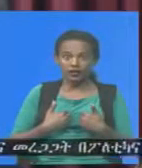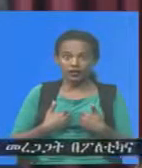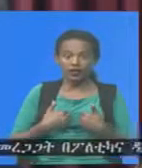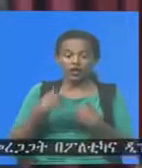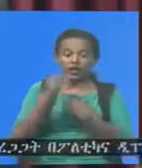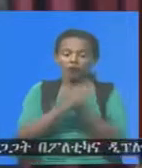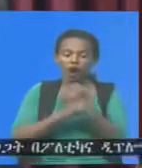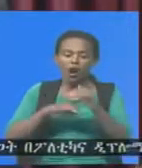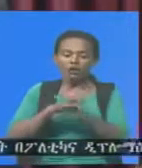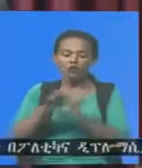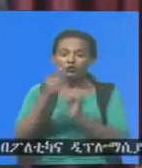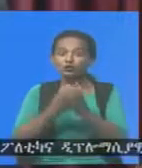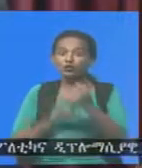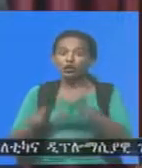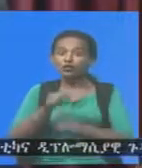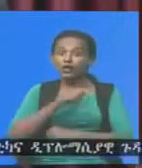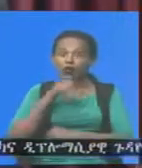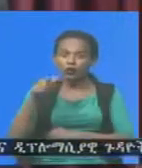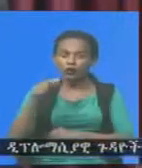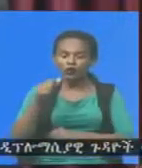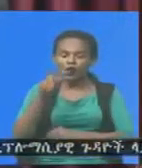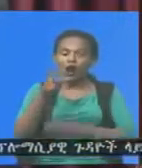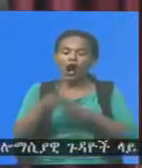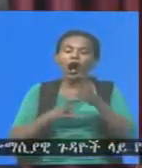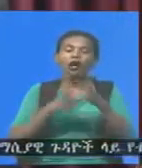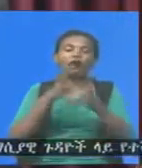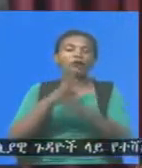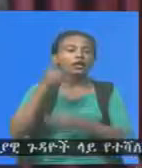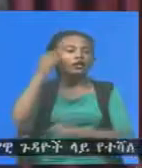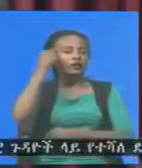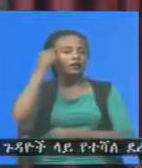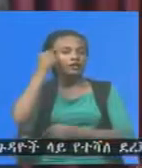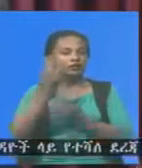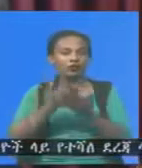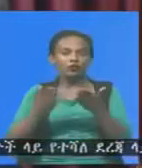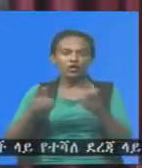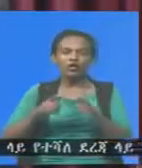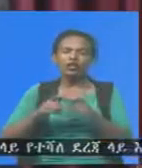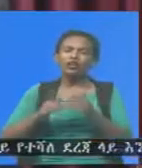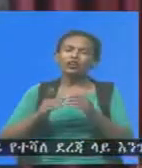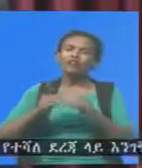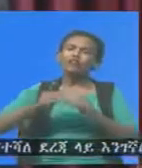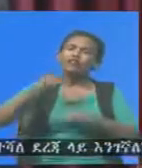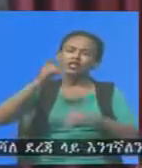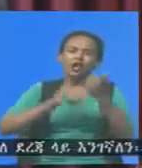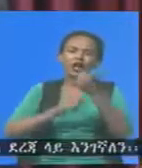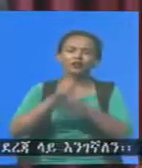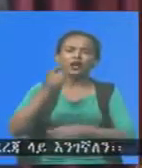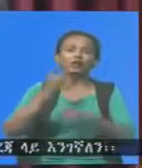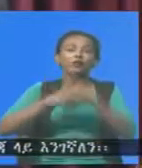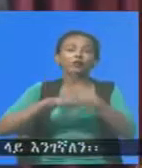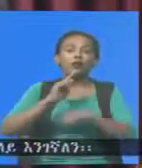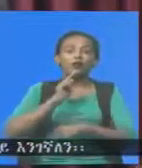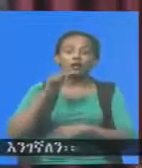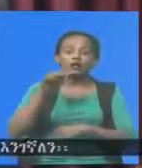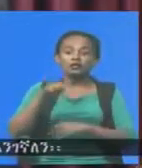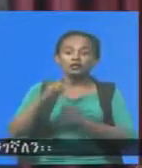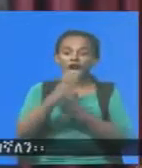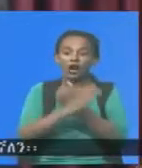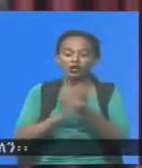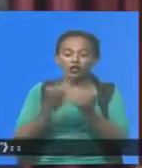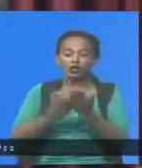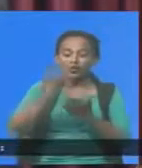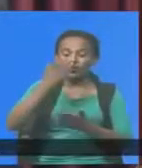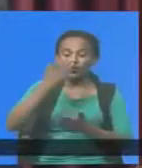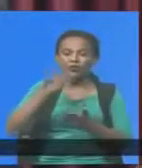በሀገር ውስጥ ብቻ ሳይሆን ዓለም ላይ ለምናስበው ጉዳይ ከፍተኛ አደጋ የሚያመጣ የዚህን አገር ኢኮኖሚክ እድገት